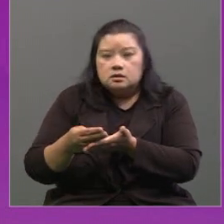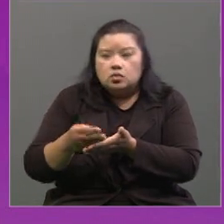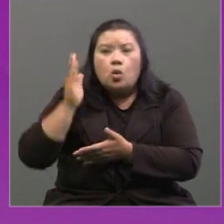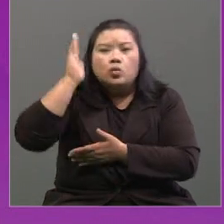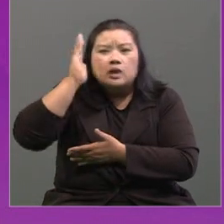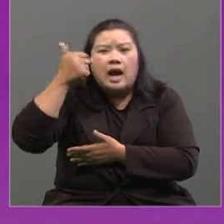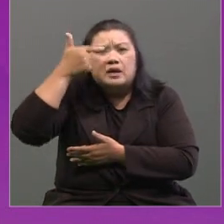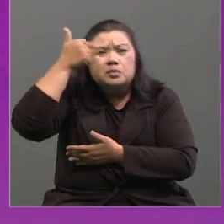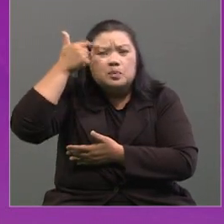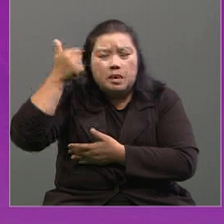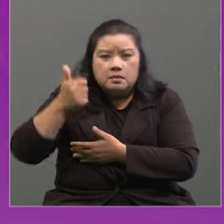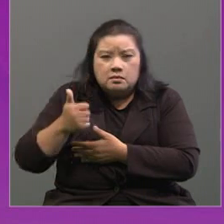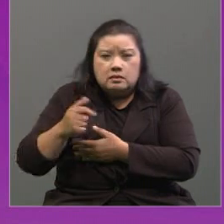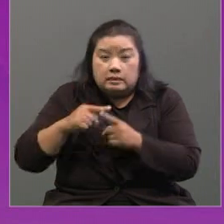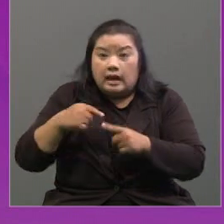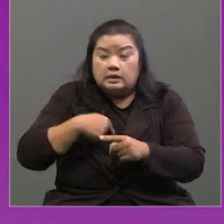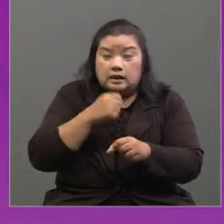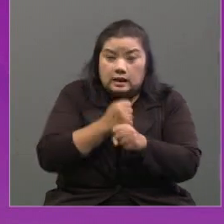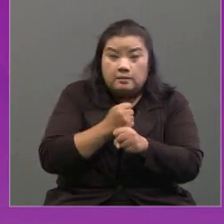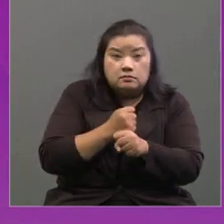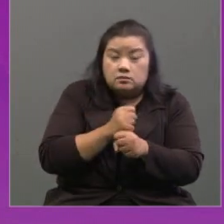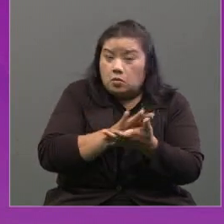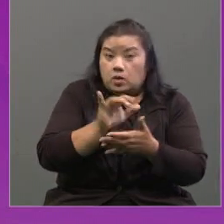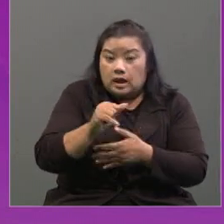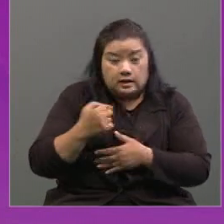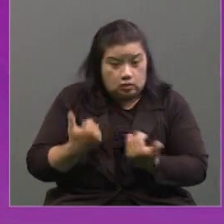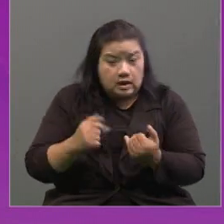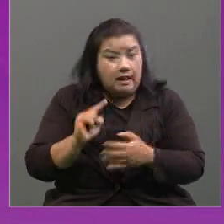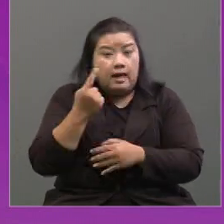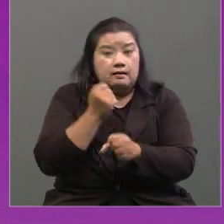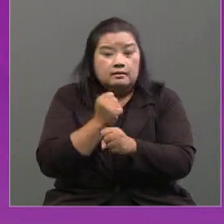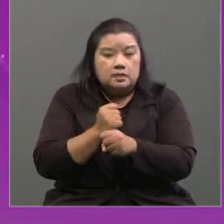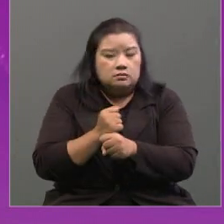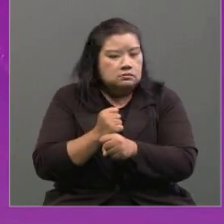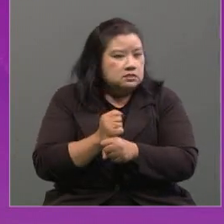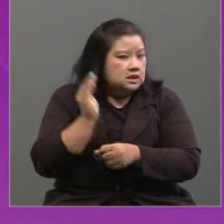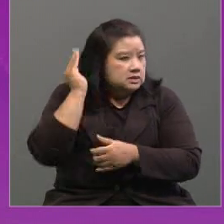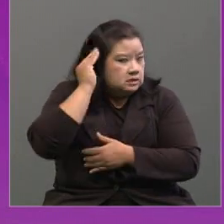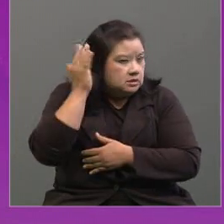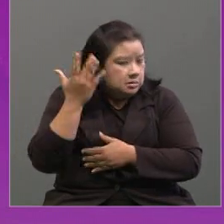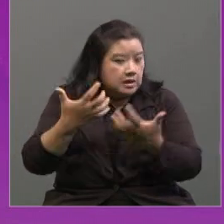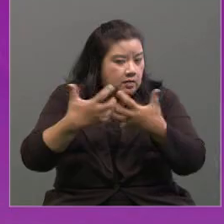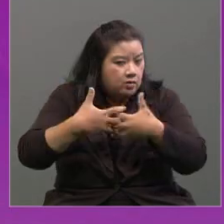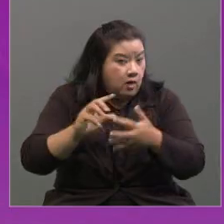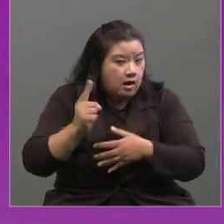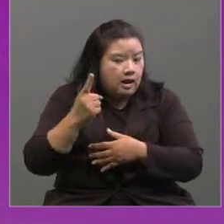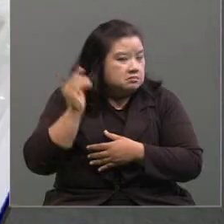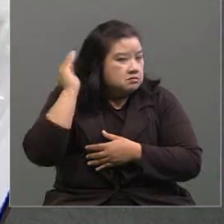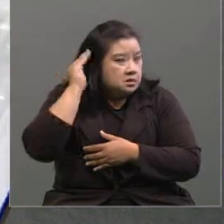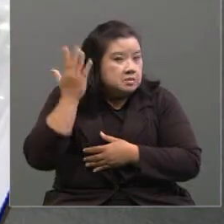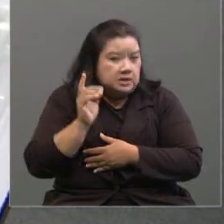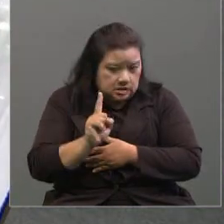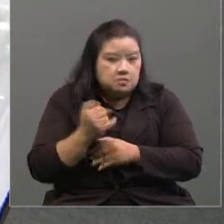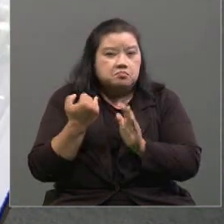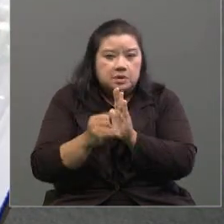ไม่ได้นำไปใช้เลยอันนี้ก็ยังทำให้เสร็จนี่คือทำเป็นครั้งแรกอืเจ้าหน้าที่บอกไม่ปักใจเชื่อแน่นอนนะคะแล้วมันจะเชื่อมโยงไปถึงคดีอื่น